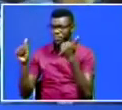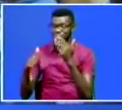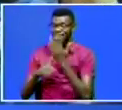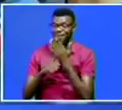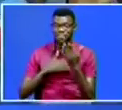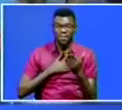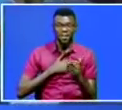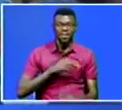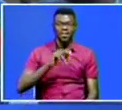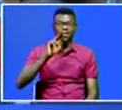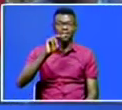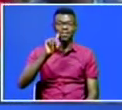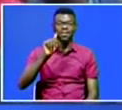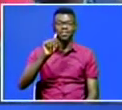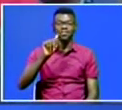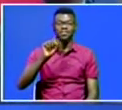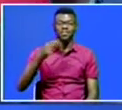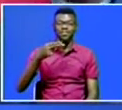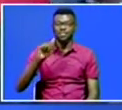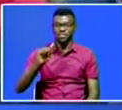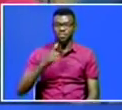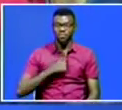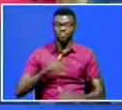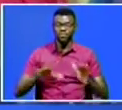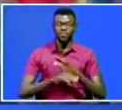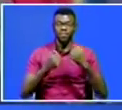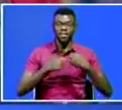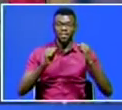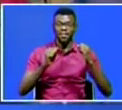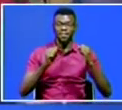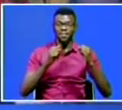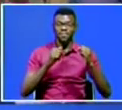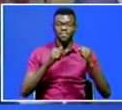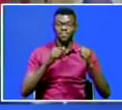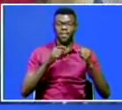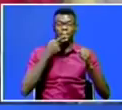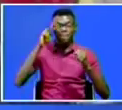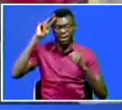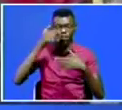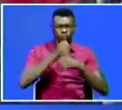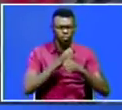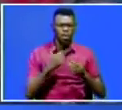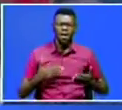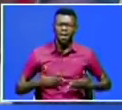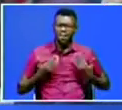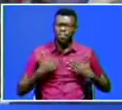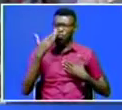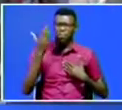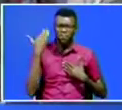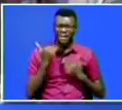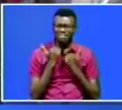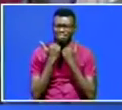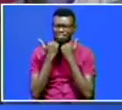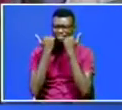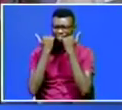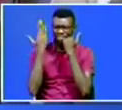majina naitwa Tabiroz Wanja. Mimi ni vice chair wa Parent Association. Tumefurahia sana manake tulikuwa na wasiwasi